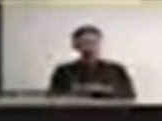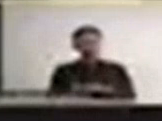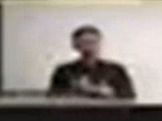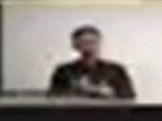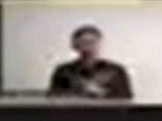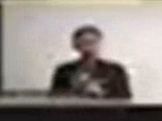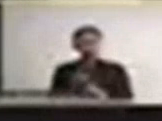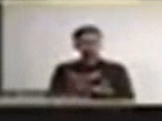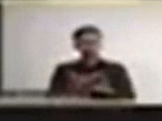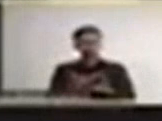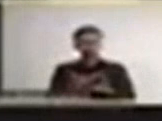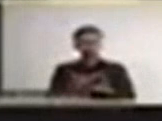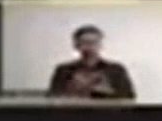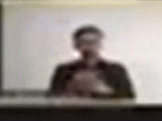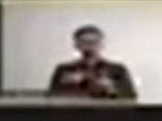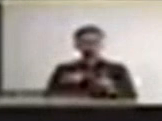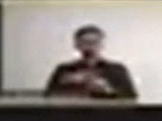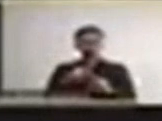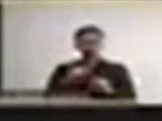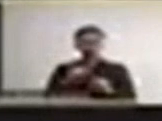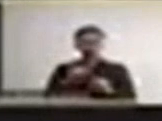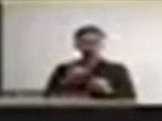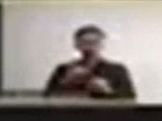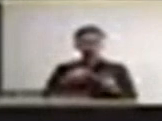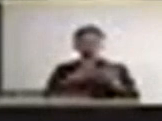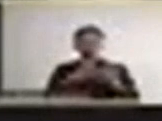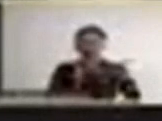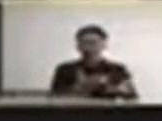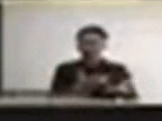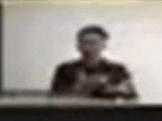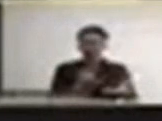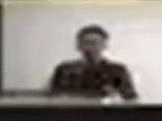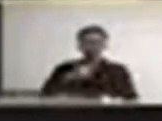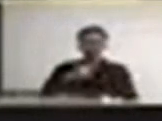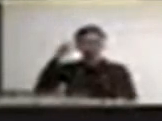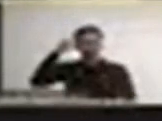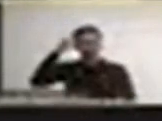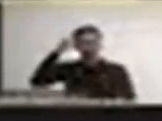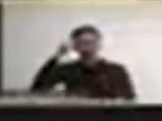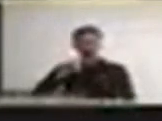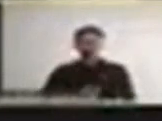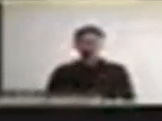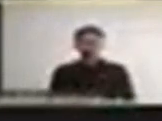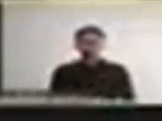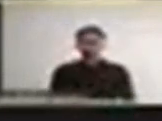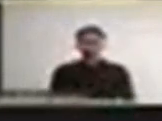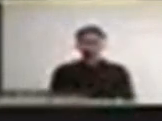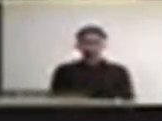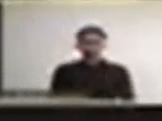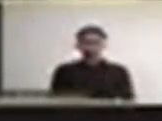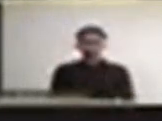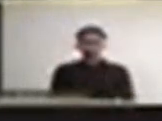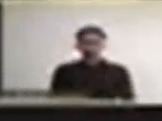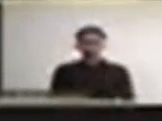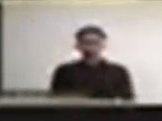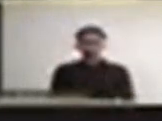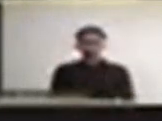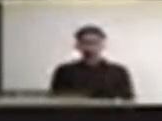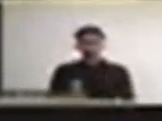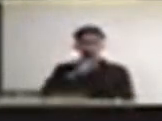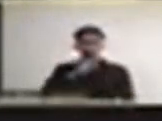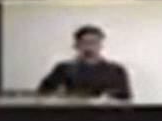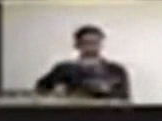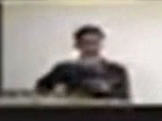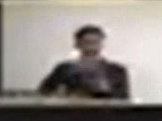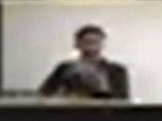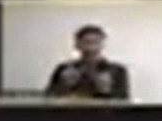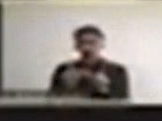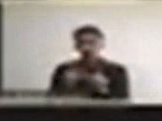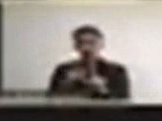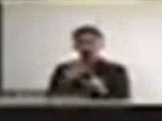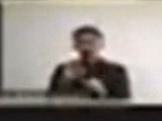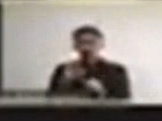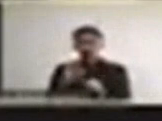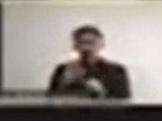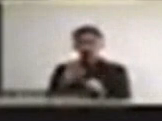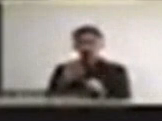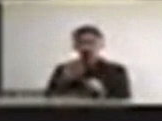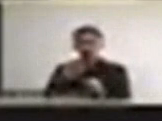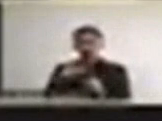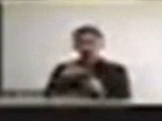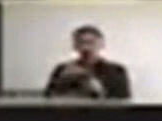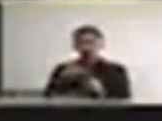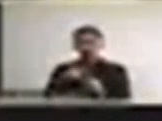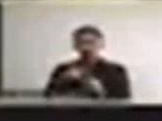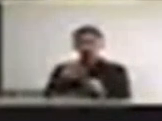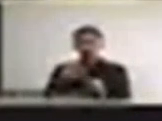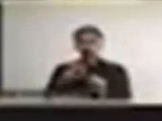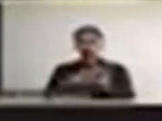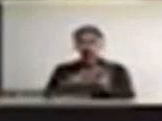harus diperhitungkan. Jadi, ini kalau ini dari WHO ya, epidemiologi, kita bicara tentang